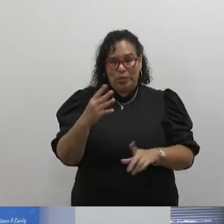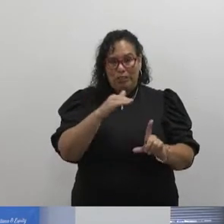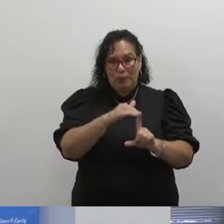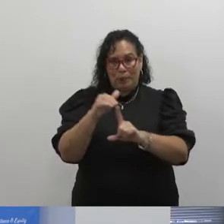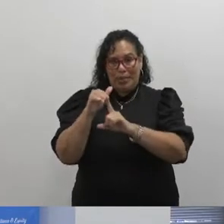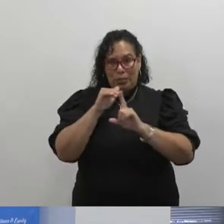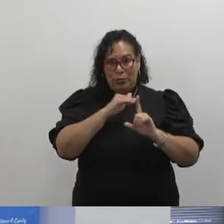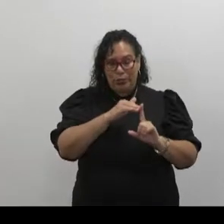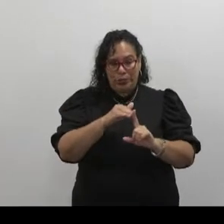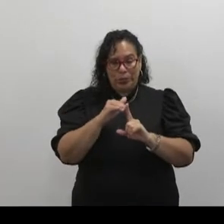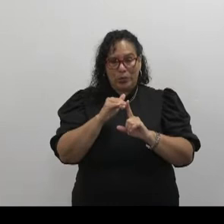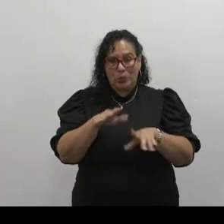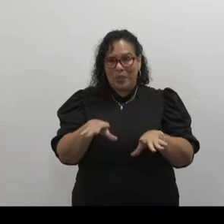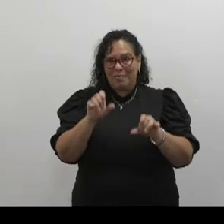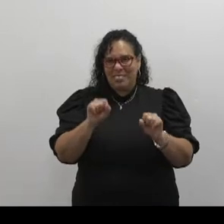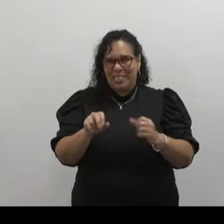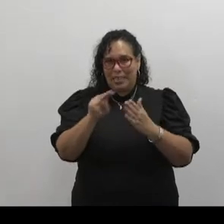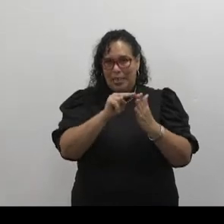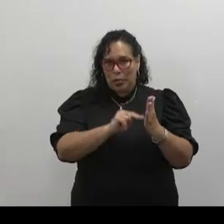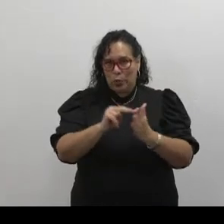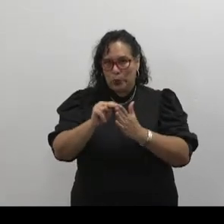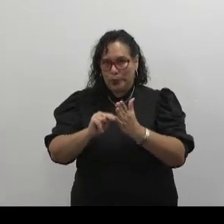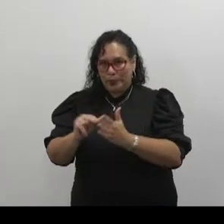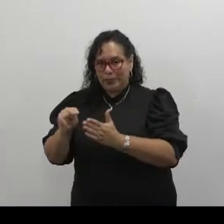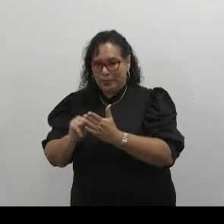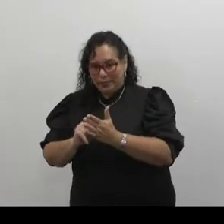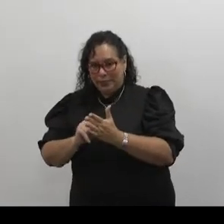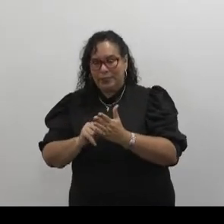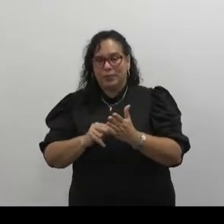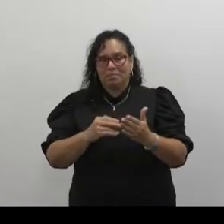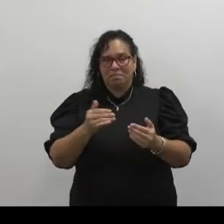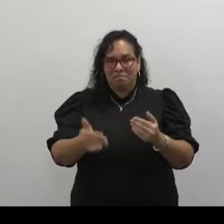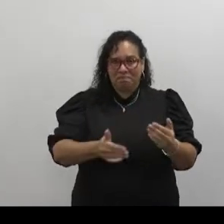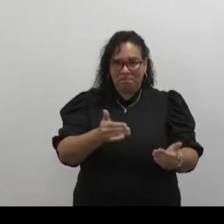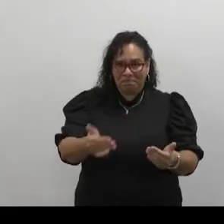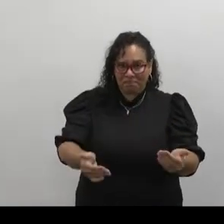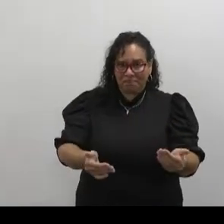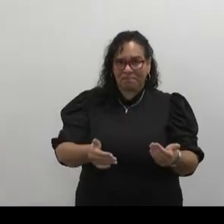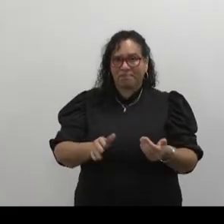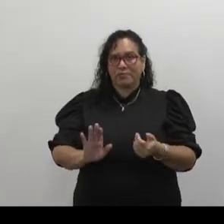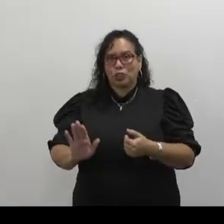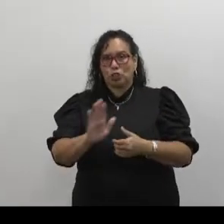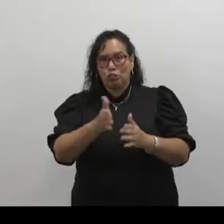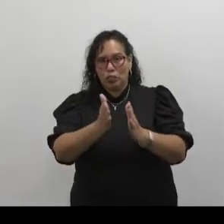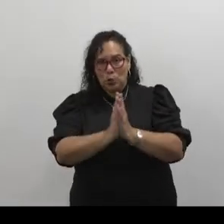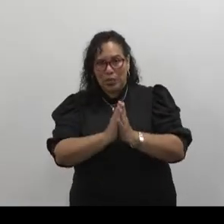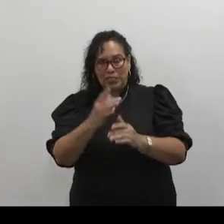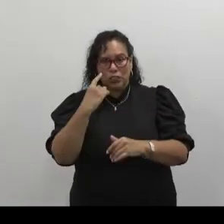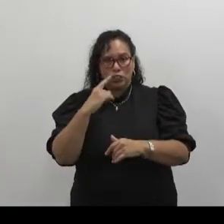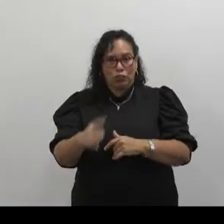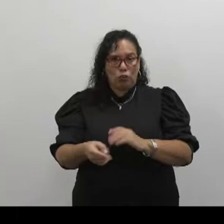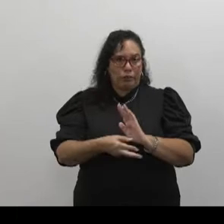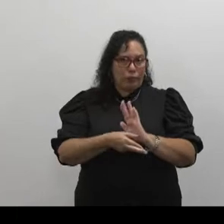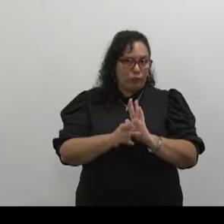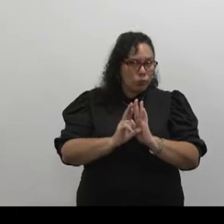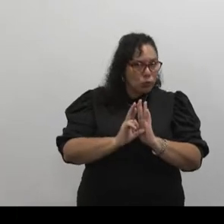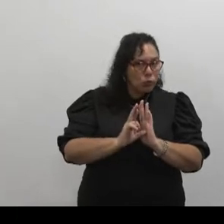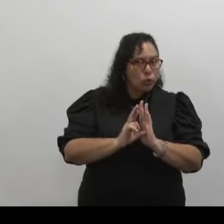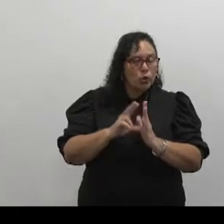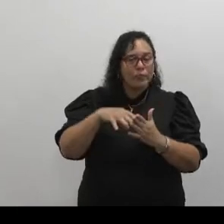bốn khiêm ban các cụm nát ra chỉ trả án về phần từ nâng play từ